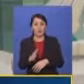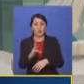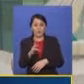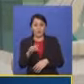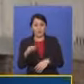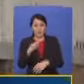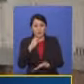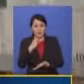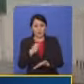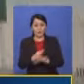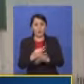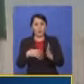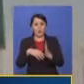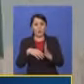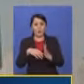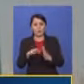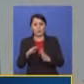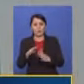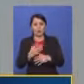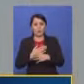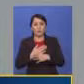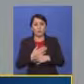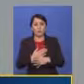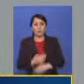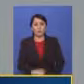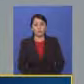сенаторлар жауапкершілікті күшейту шараларын қолдап отыр.